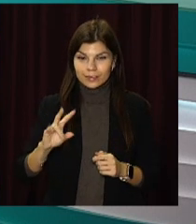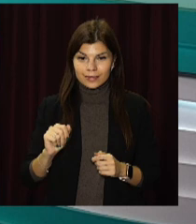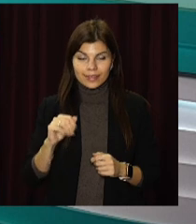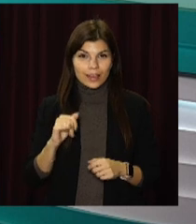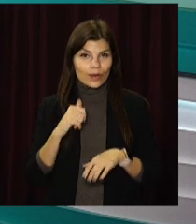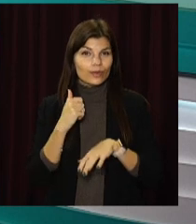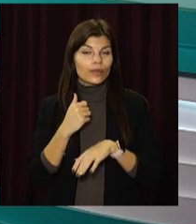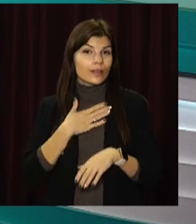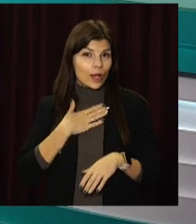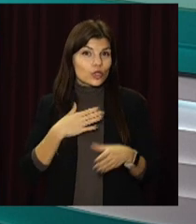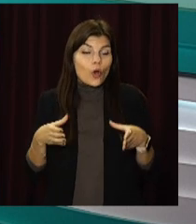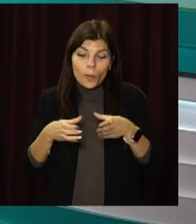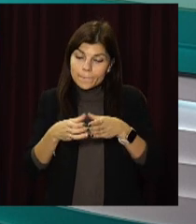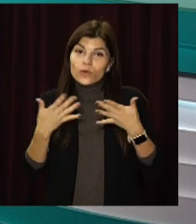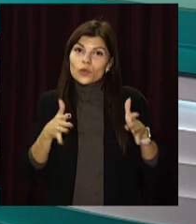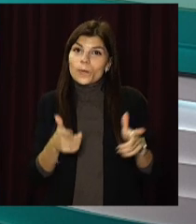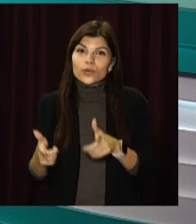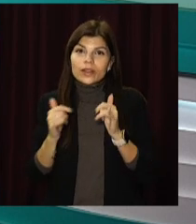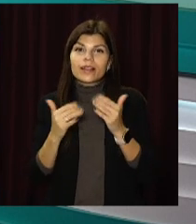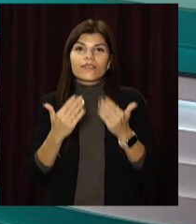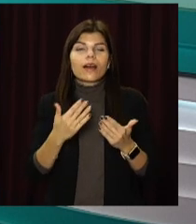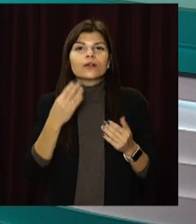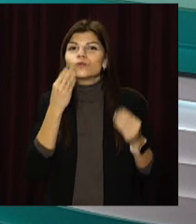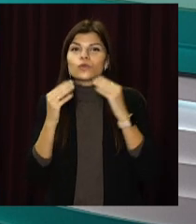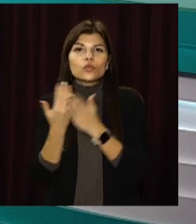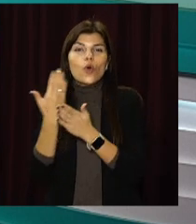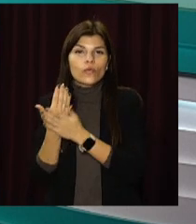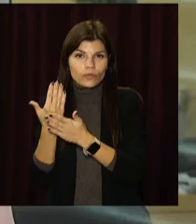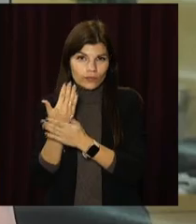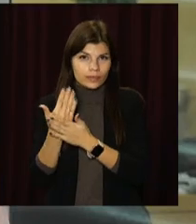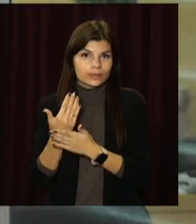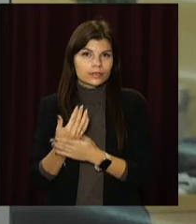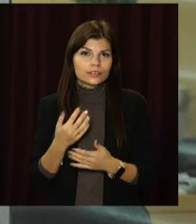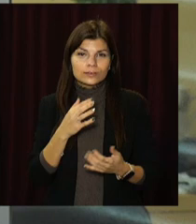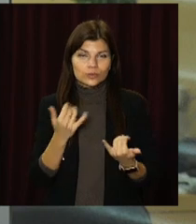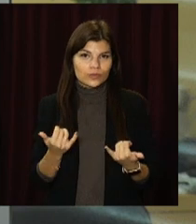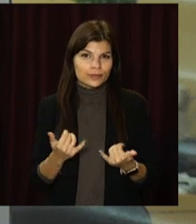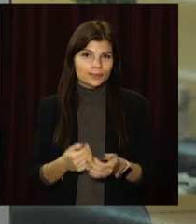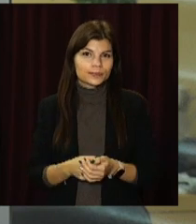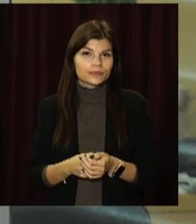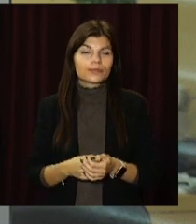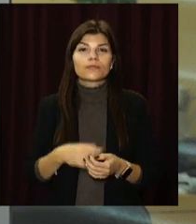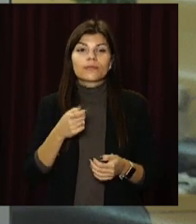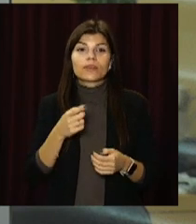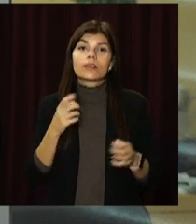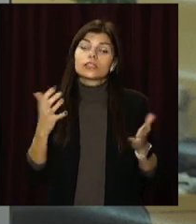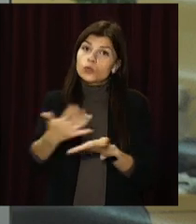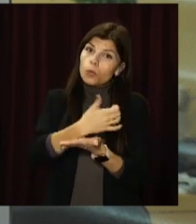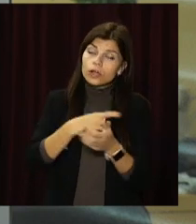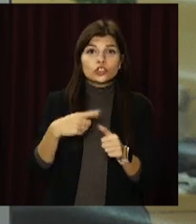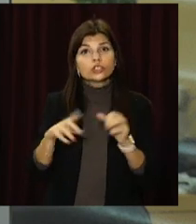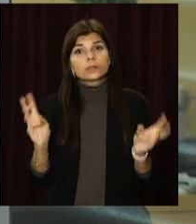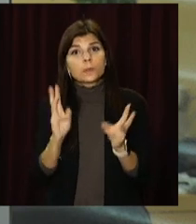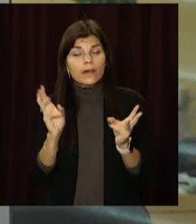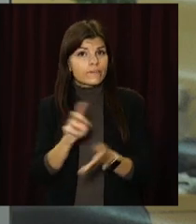Пуговкіна. І наша команда вже підготувала для вас найактуальніше на цю годину. Збирати чи спалювати – ось в